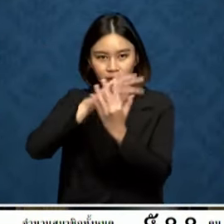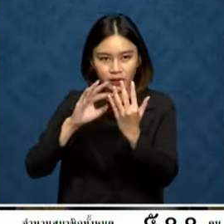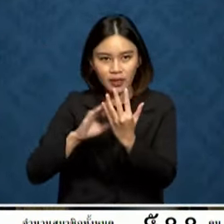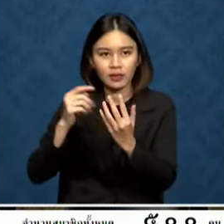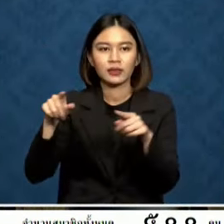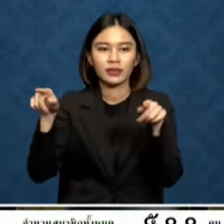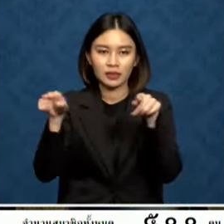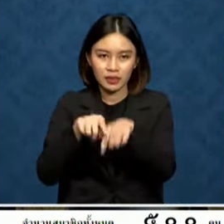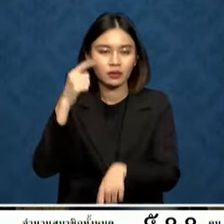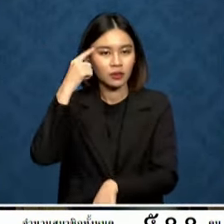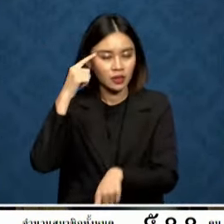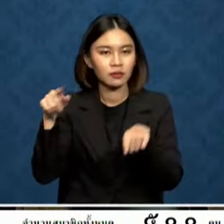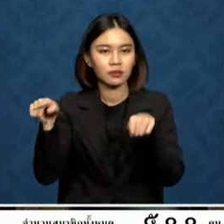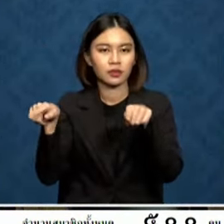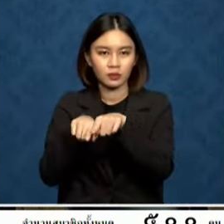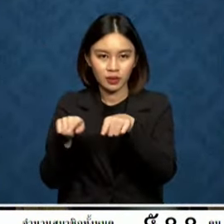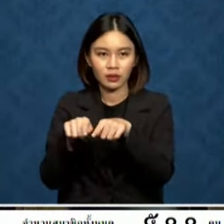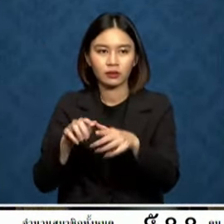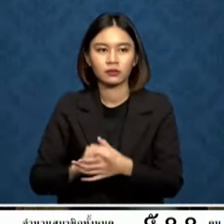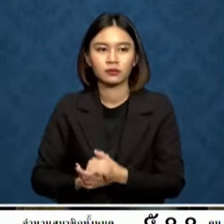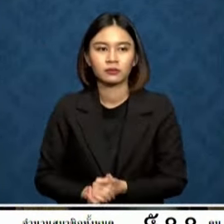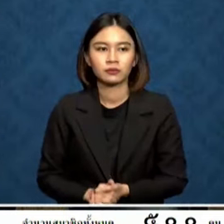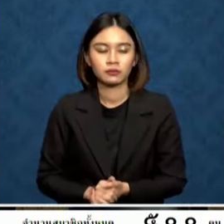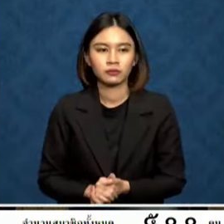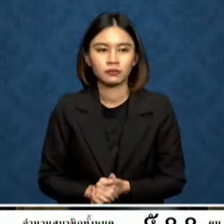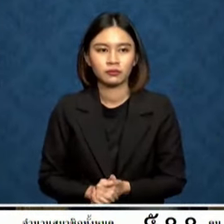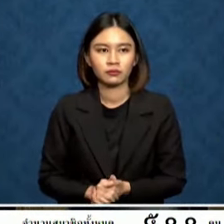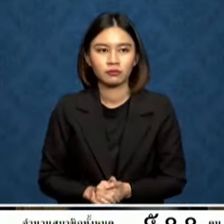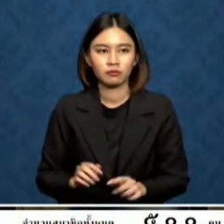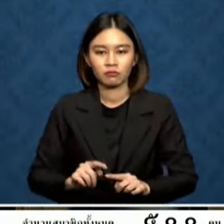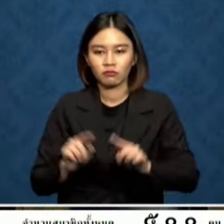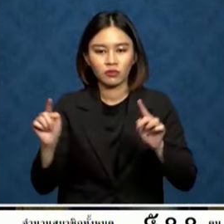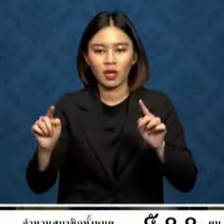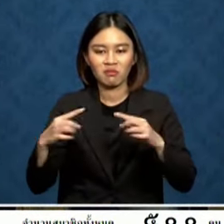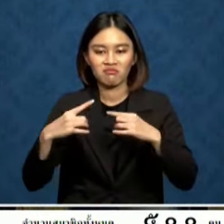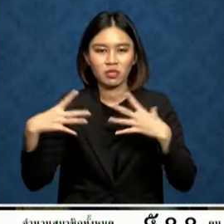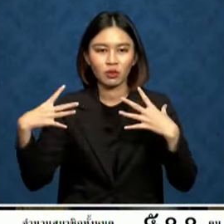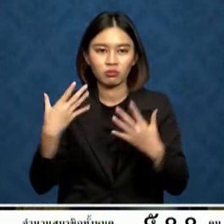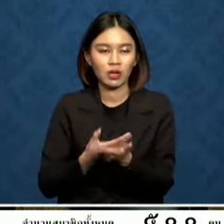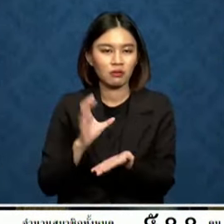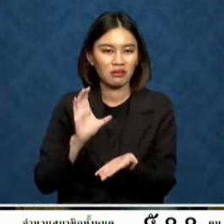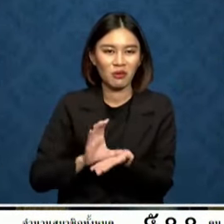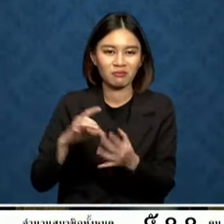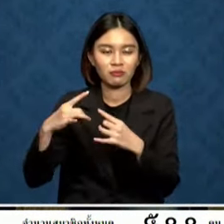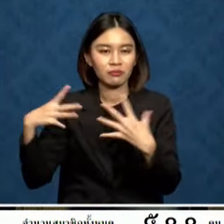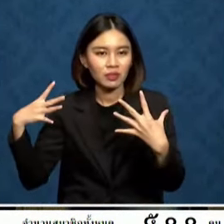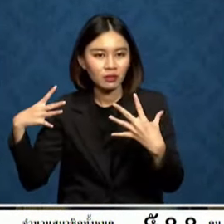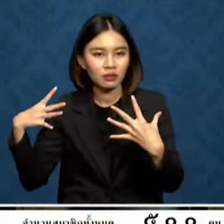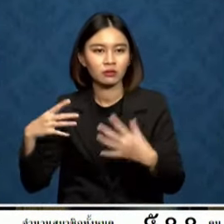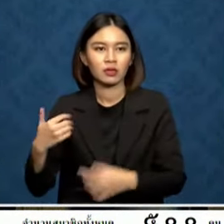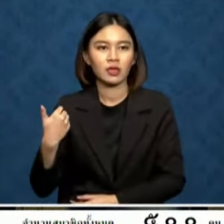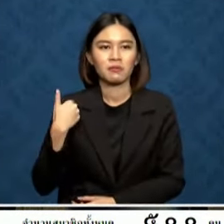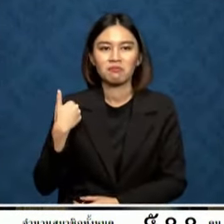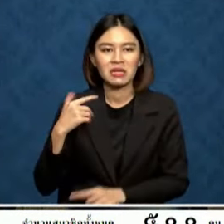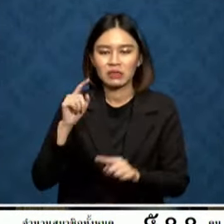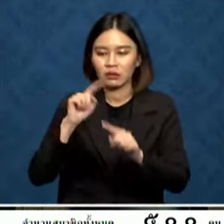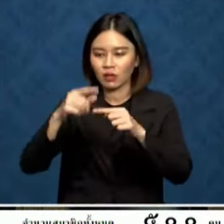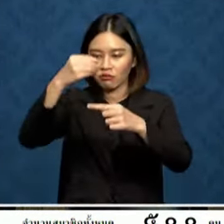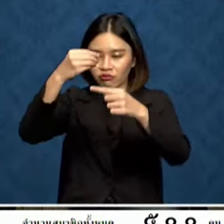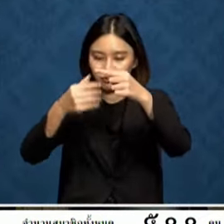เป็นโจทย์ของจริงก็ไม่ตอบโจทย์ครับงประมานคงมีโจทย์อีกเยอะ